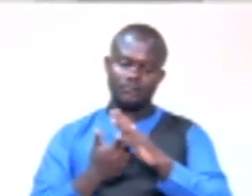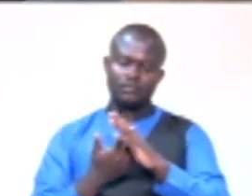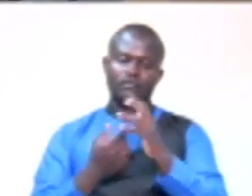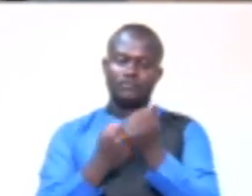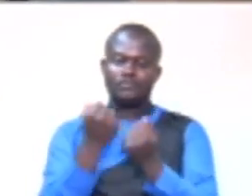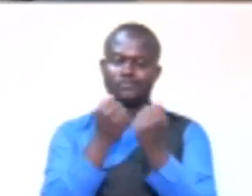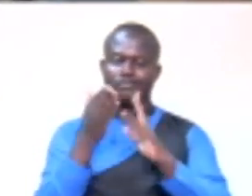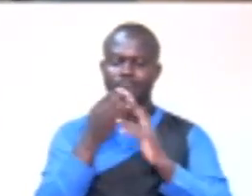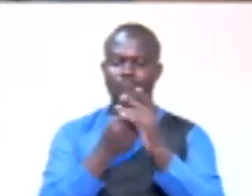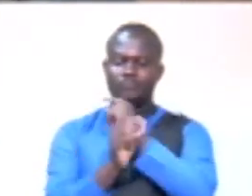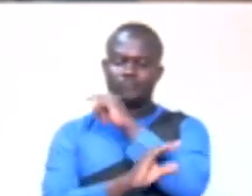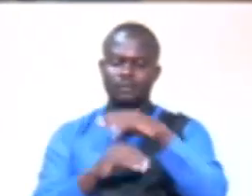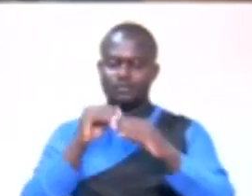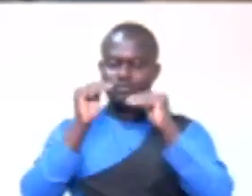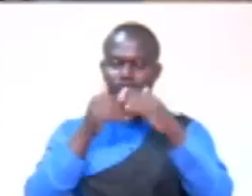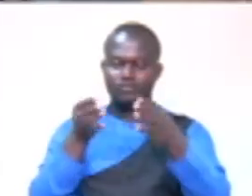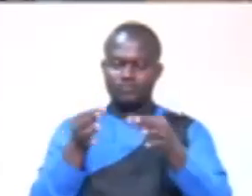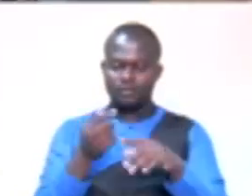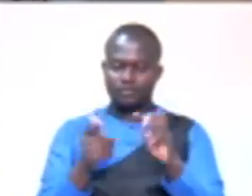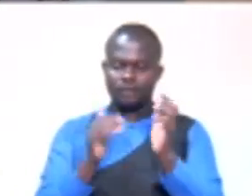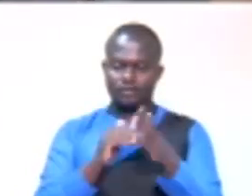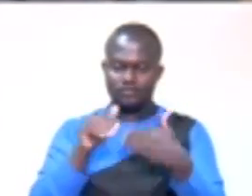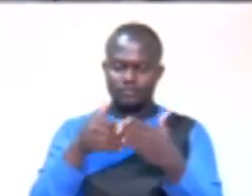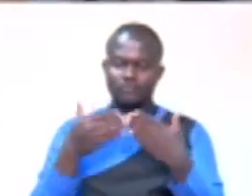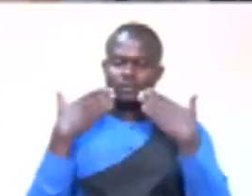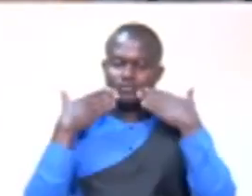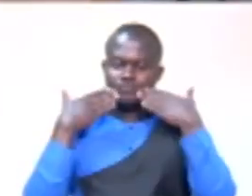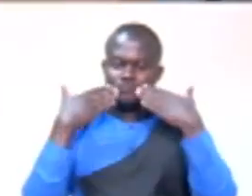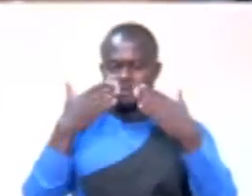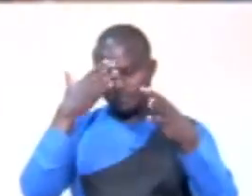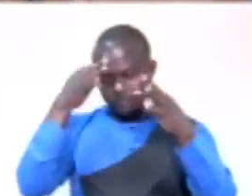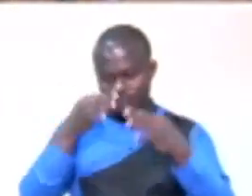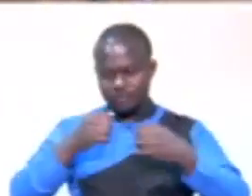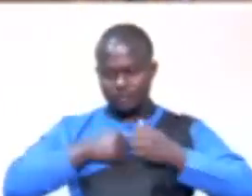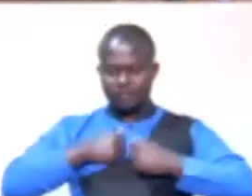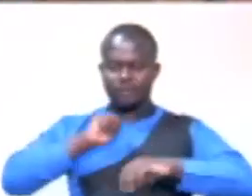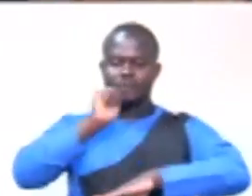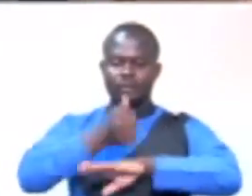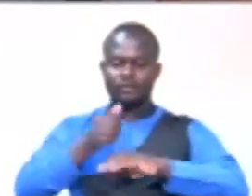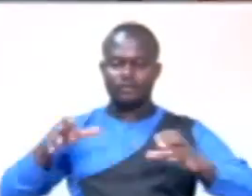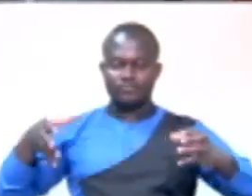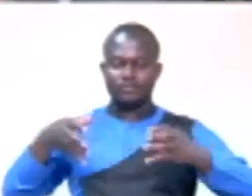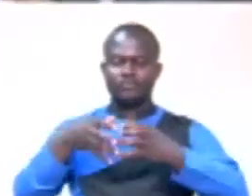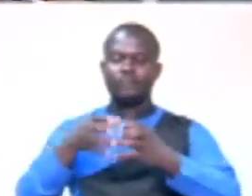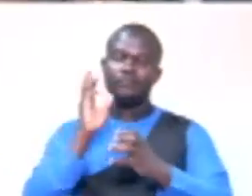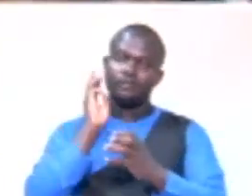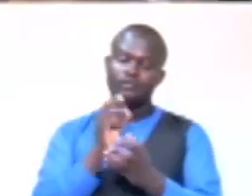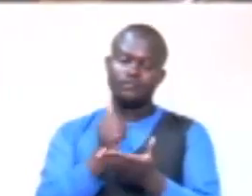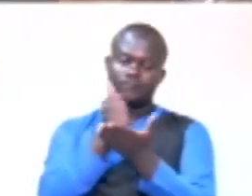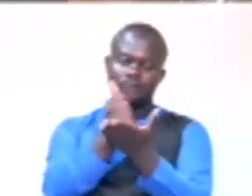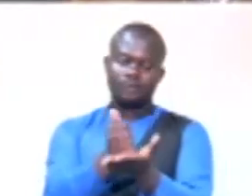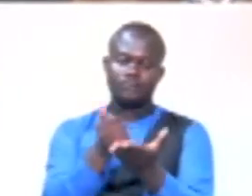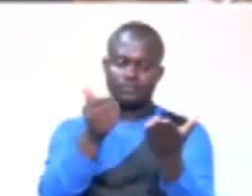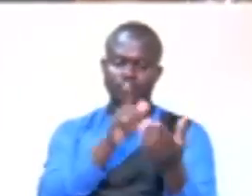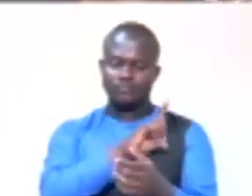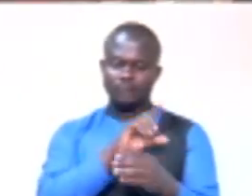y'ibihugu byombi muri uru rwego rw'imari, kandi ko bashimye icyemezo cy'u Rwanda cyo gushyiraho ihuriro ryitezweho kuzanira